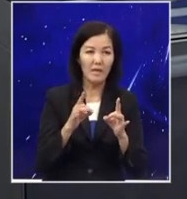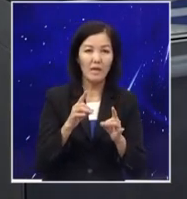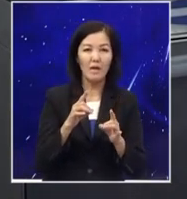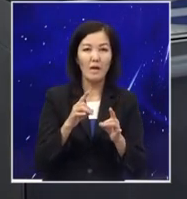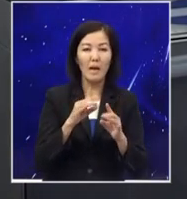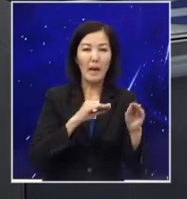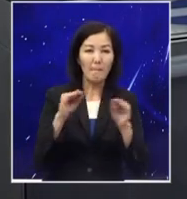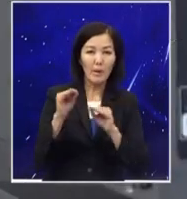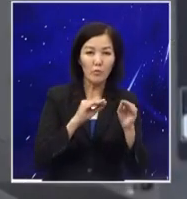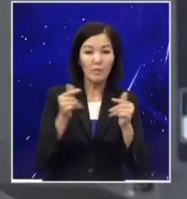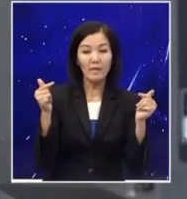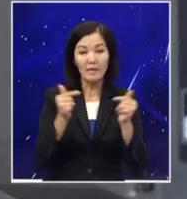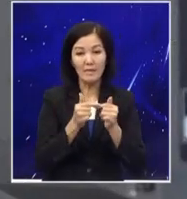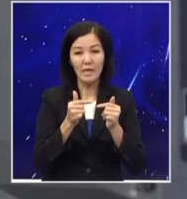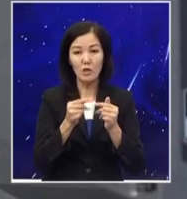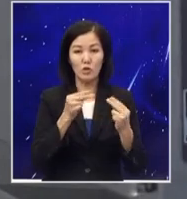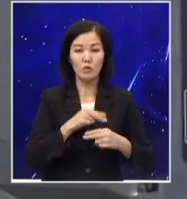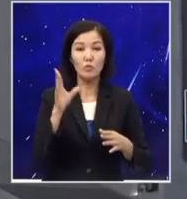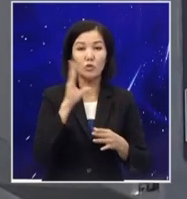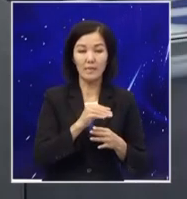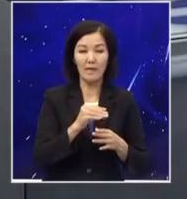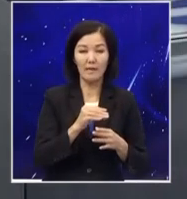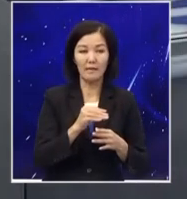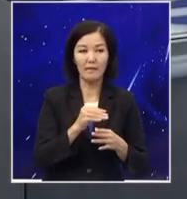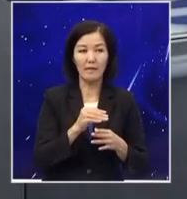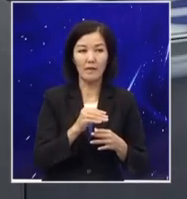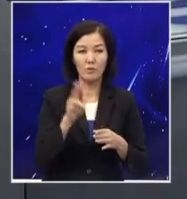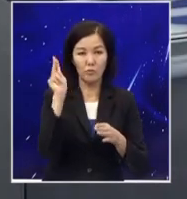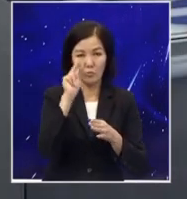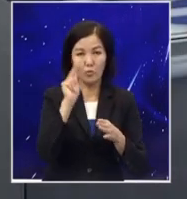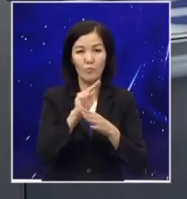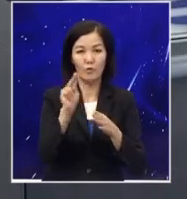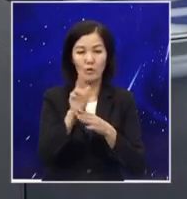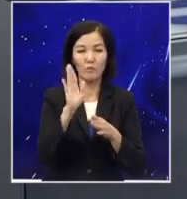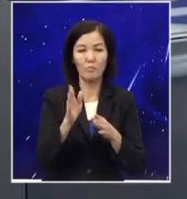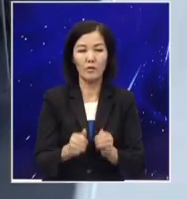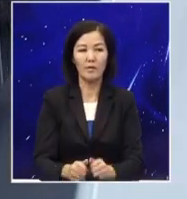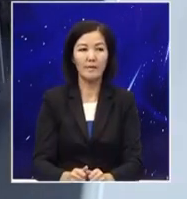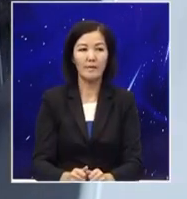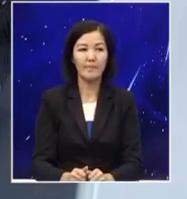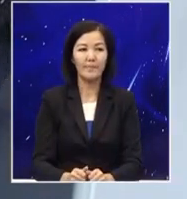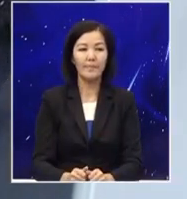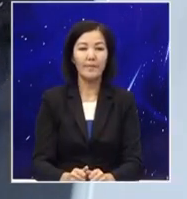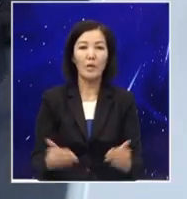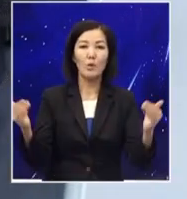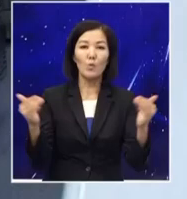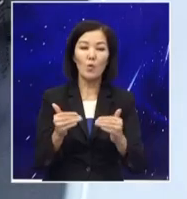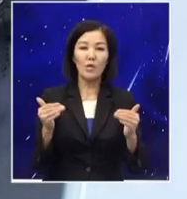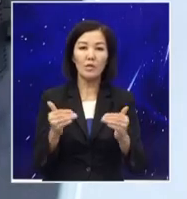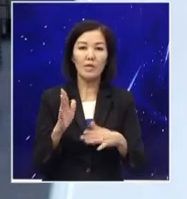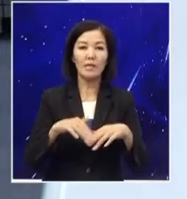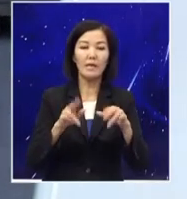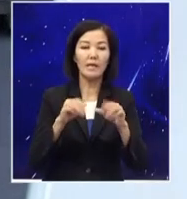құрал жабдықтарға сәйкес. Барған күннен бастап сол құрал жабдықтарда жұмыс жасай береді. Бұл колледж кәсіби ұйыммен